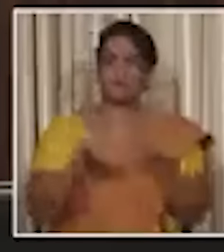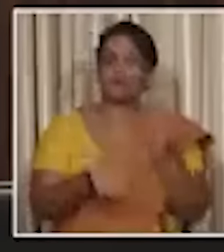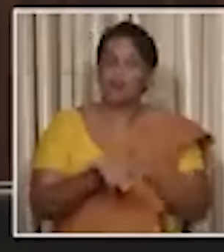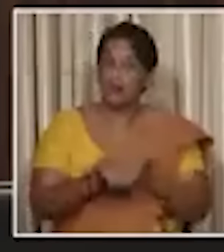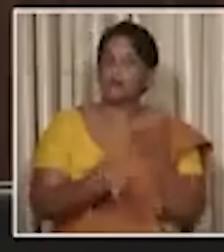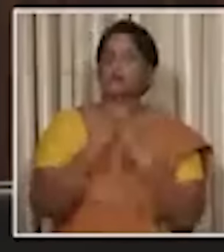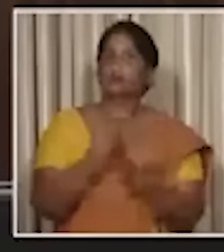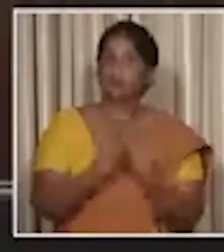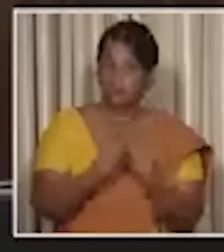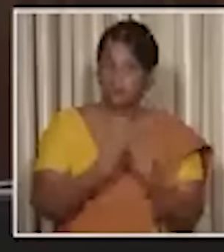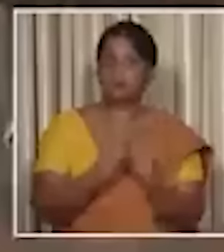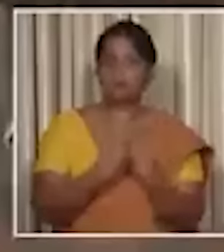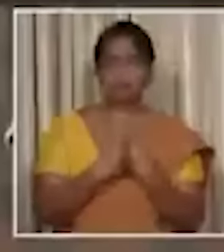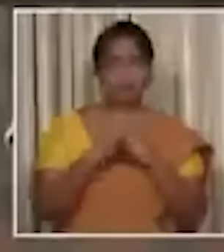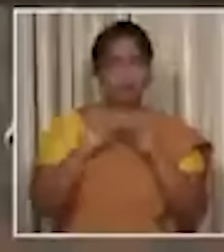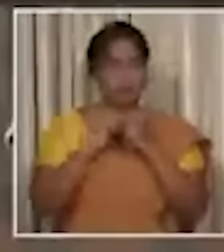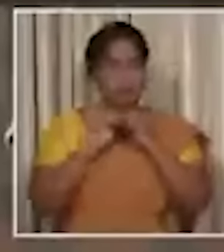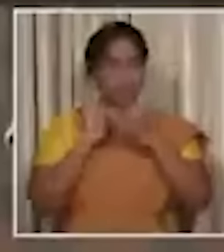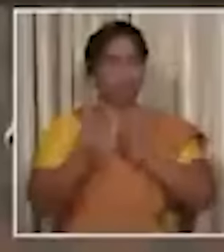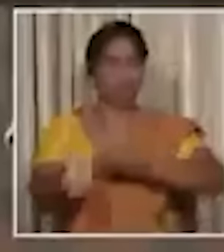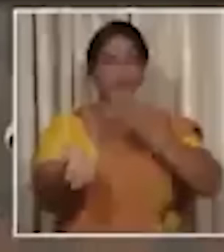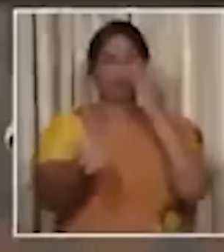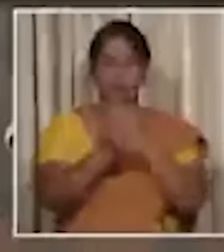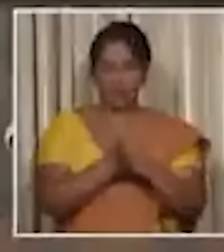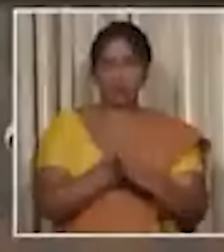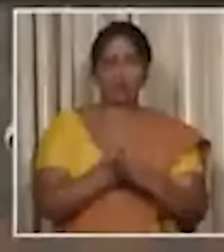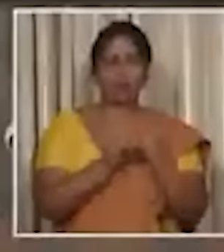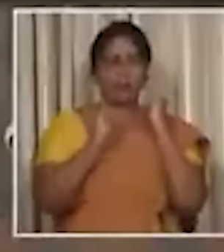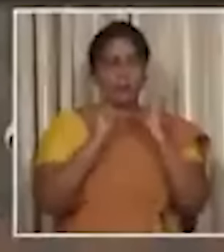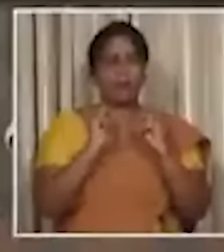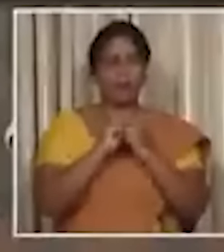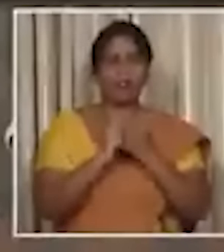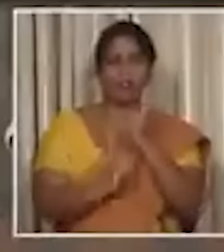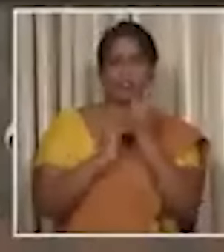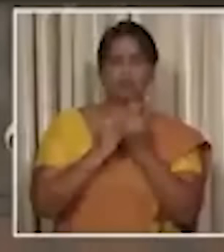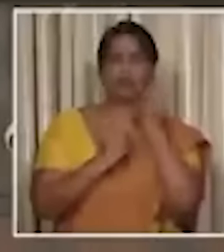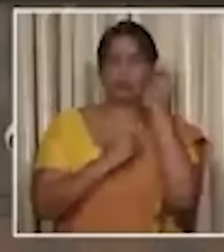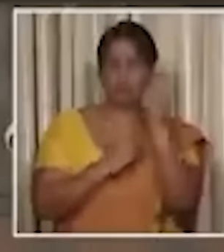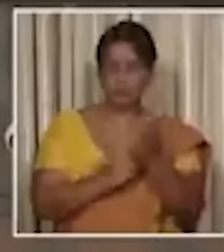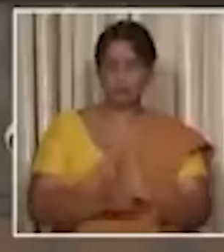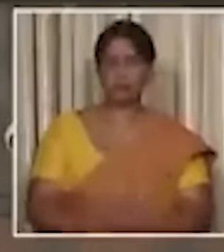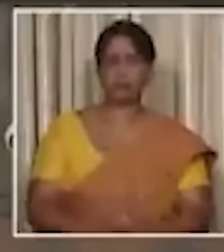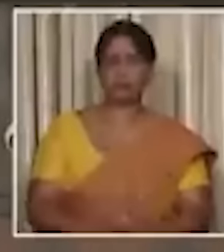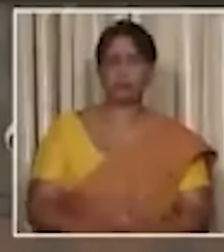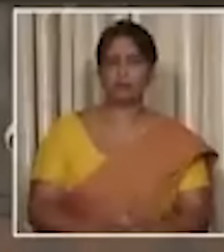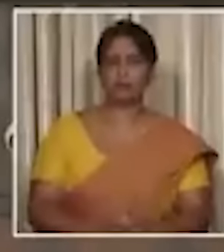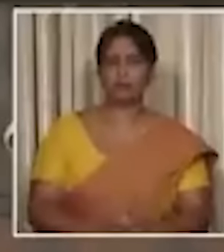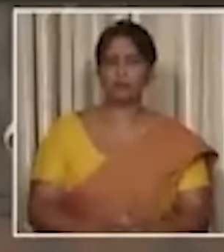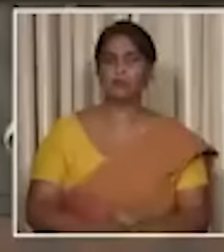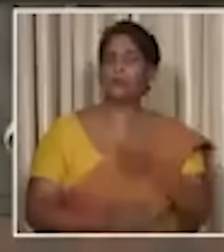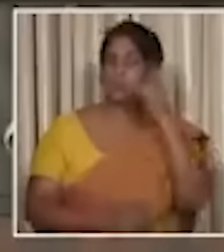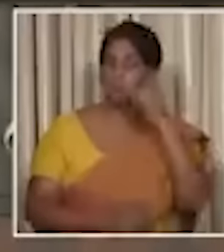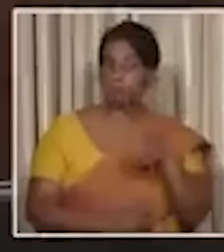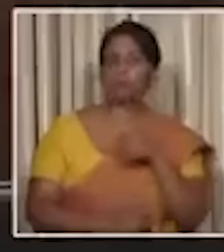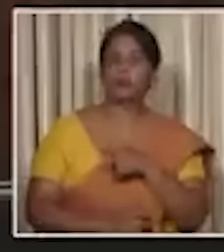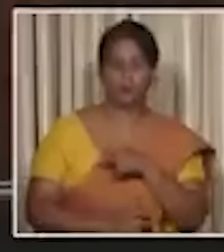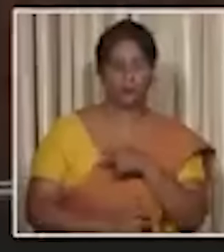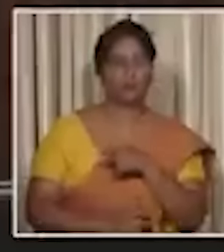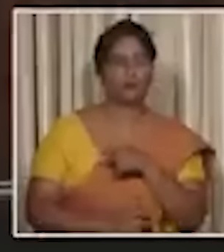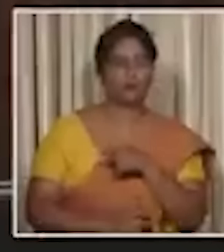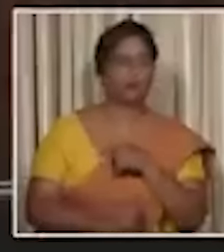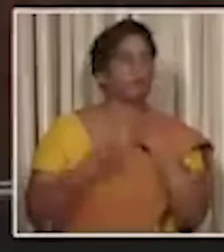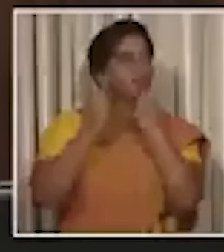திபுனு கௌரவே க்ரமானுகூல கடாவெட்டன ஹேட்டி ஏ உத்தரீதர கருக்கல ஏம பார்லிமென்ட்வ காப்பே